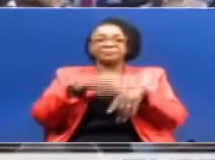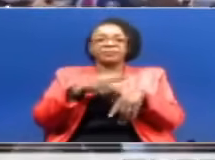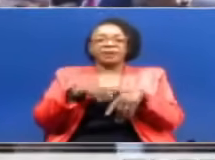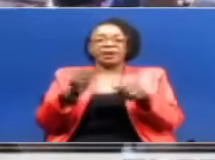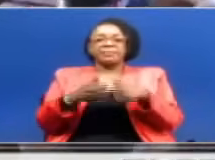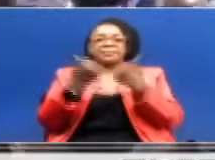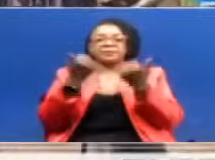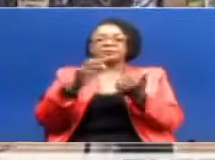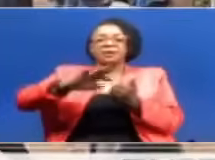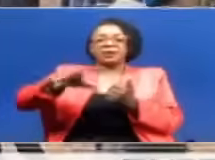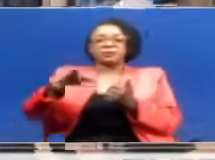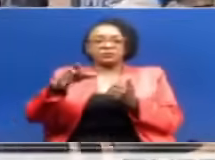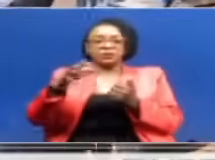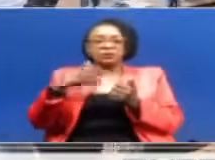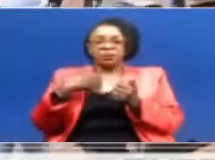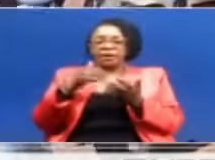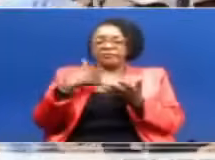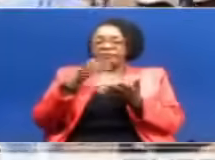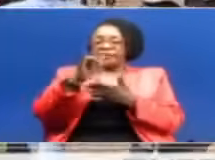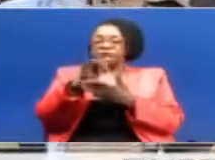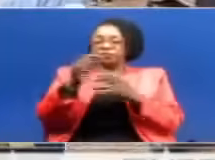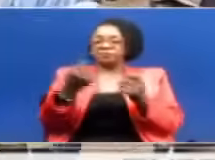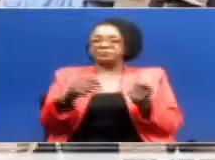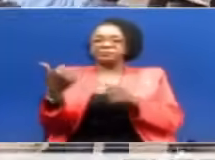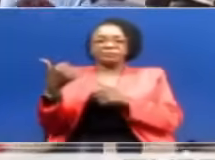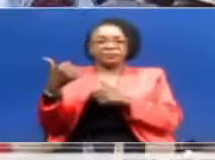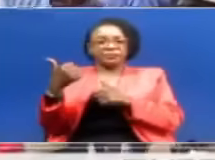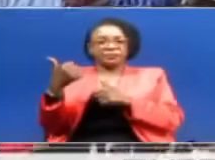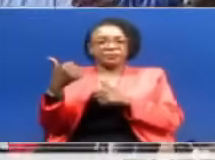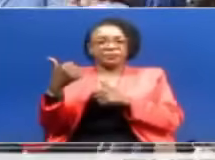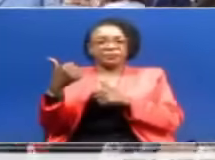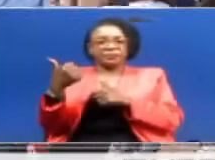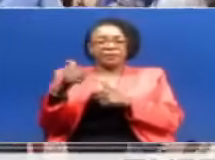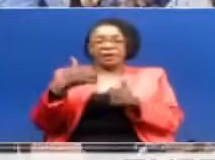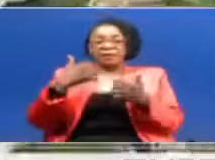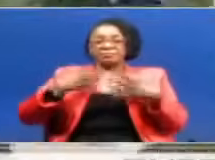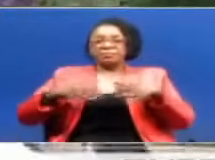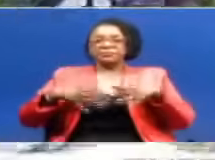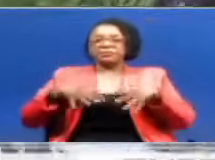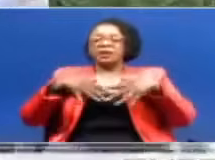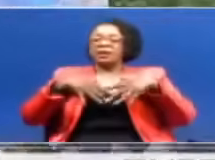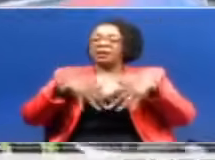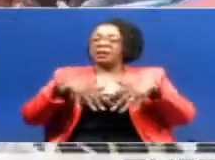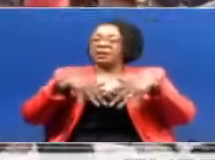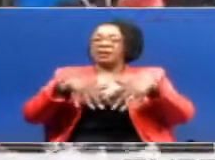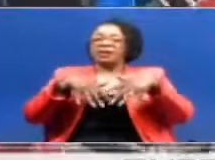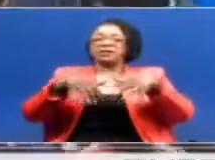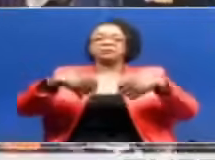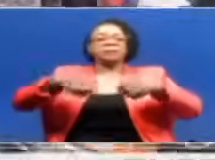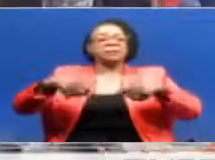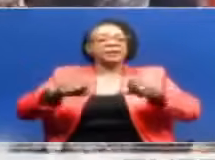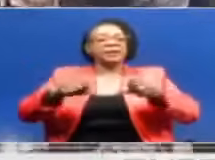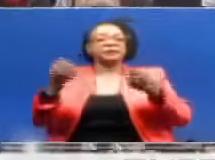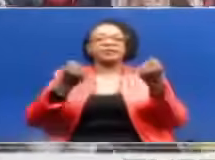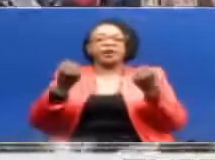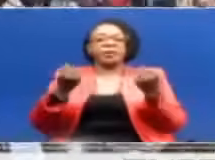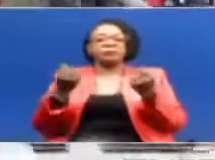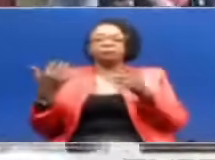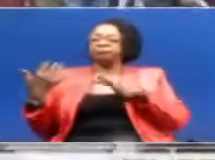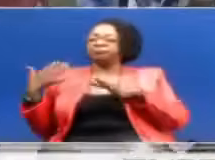la kaunti kupitisha hoja ya kumngatua mamlakani. Halaiki ya wakazi kwa miguu, pikipiki na magari ilimiminika